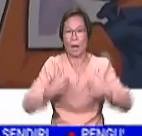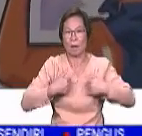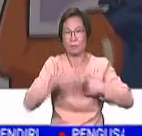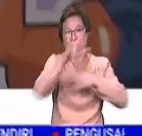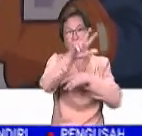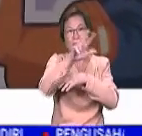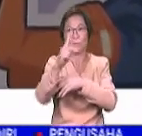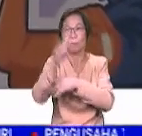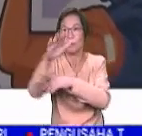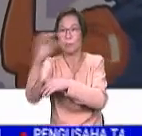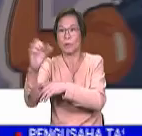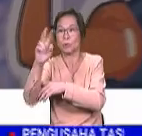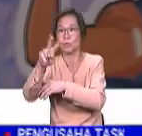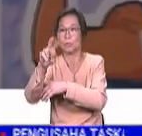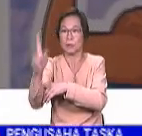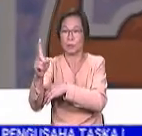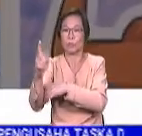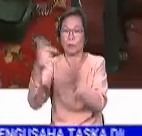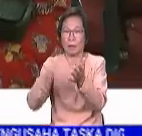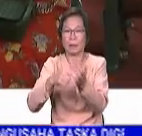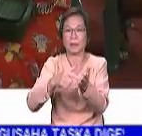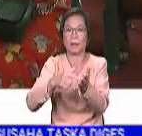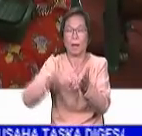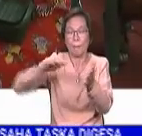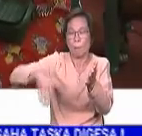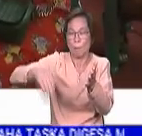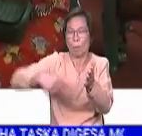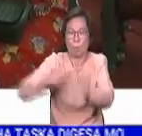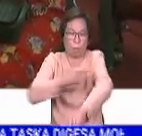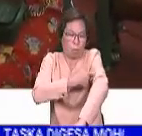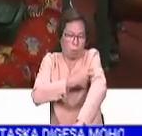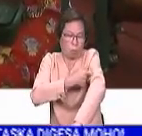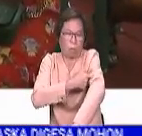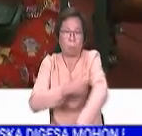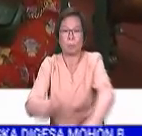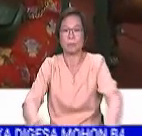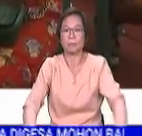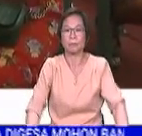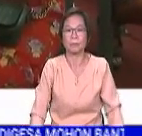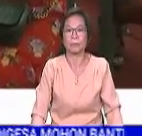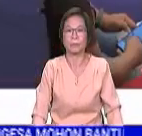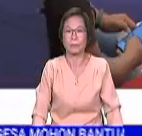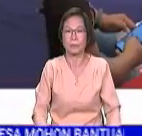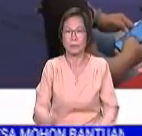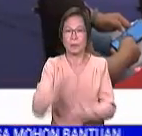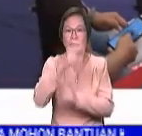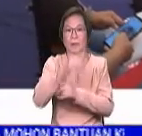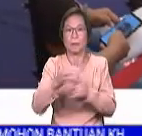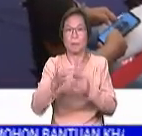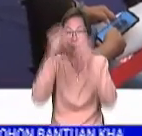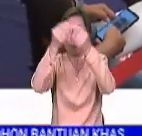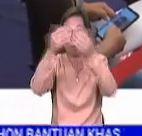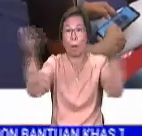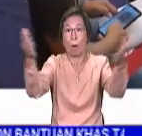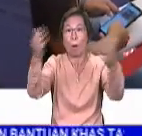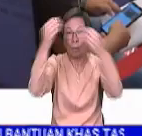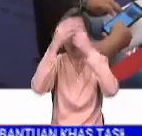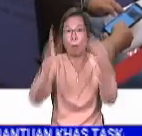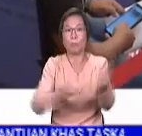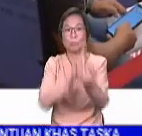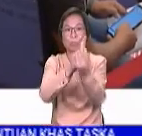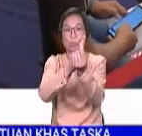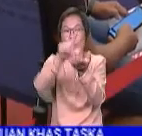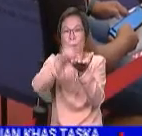berbagi 3521 lagi belum menerima suntikan vaksin haslina memaklumkan demikian ketika